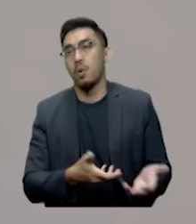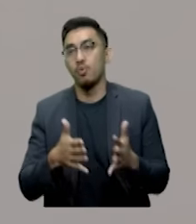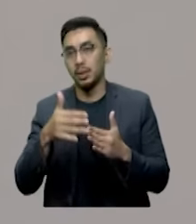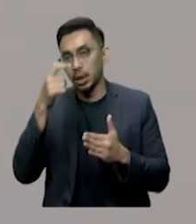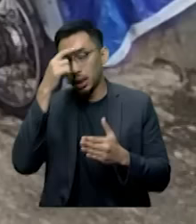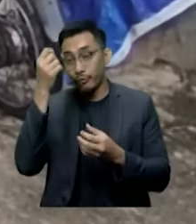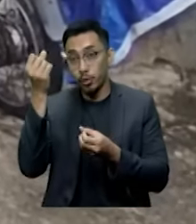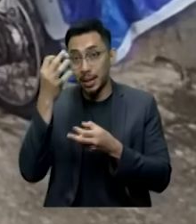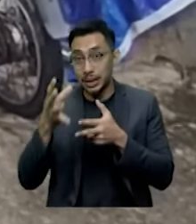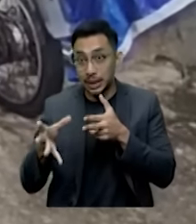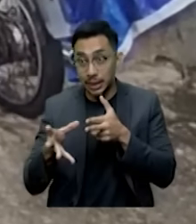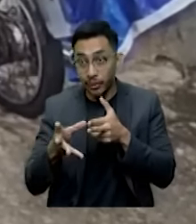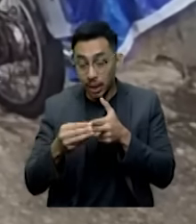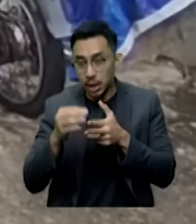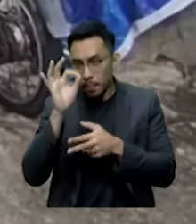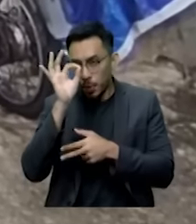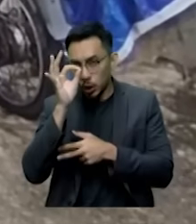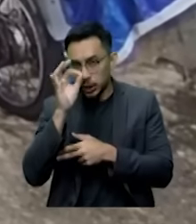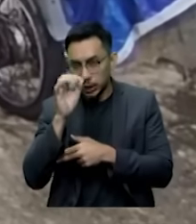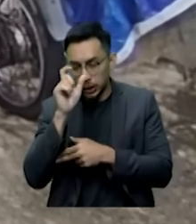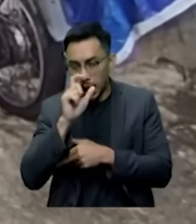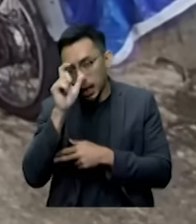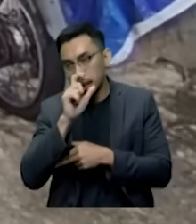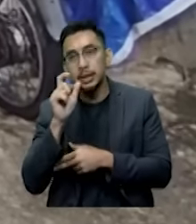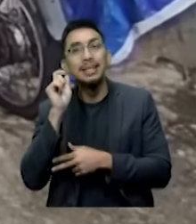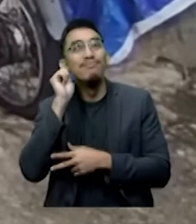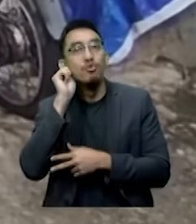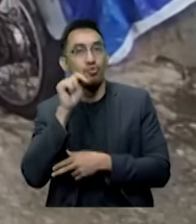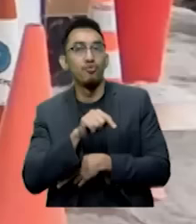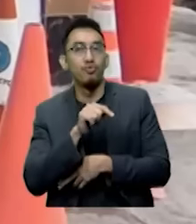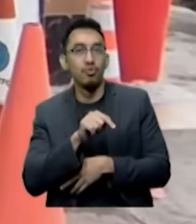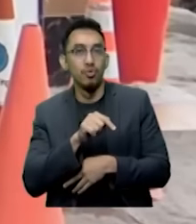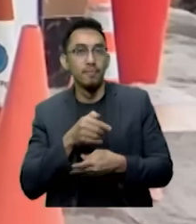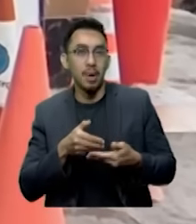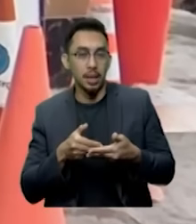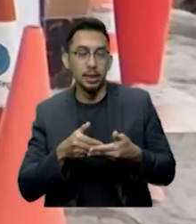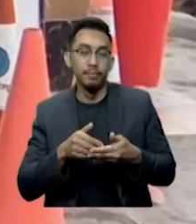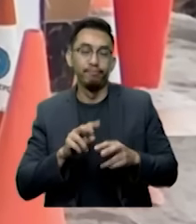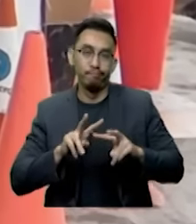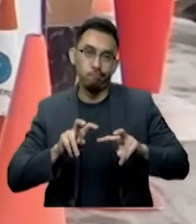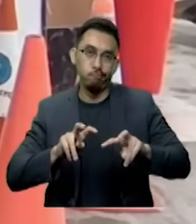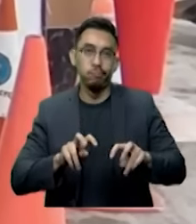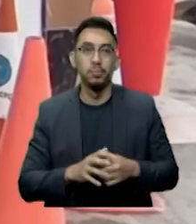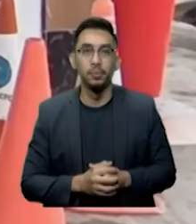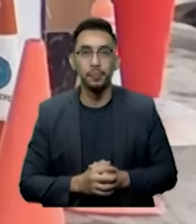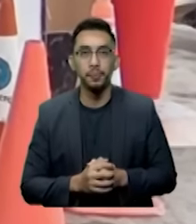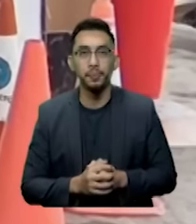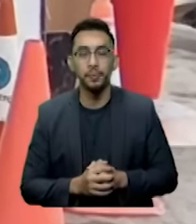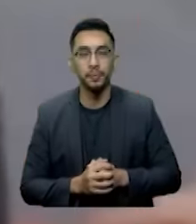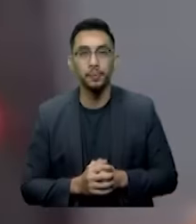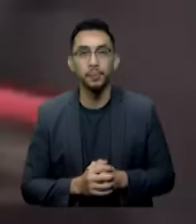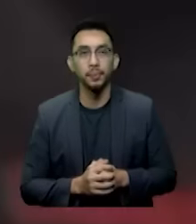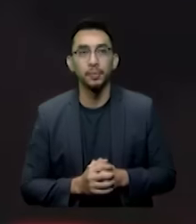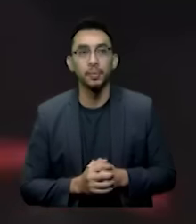kini masih mencari keberadaan ibu bayi. Dari Depok, Jawa Barat, Iyung Rizky, iNews melaporkan.